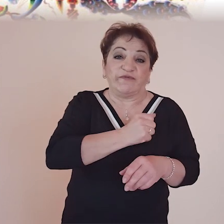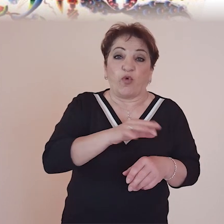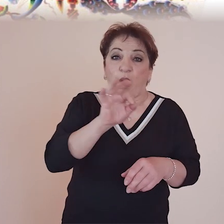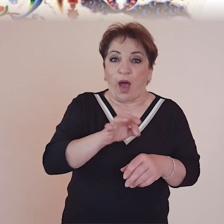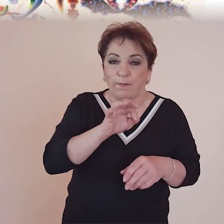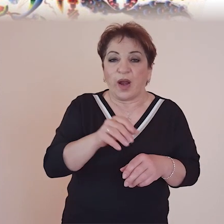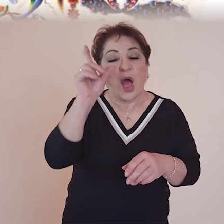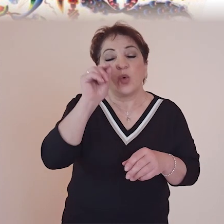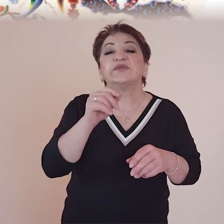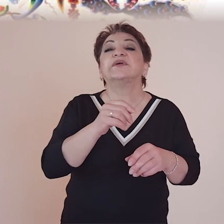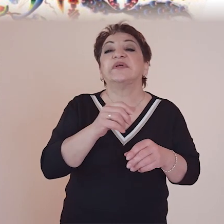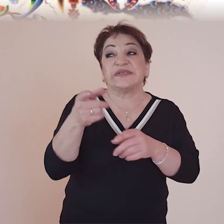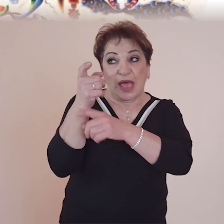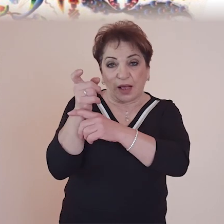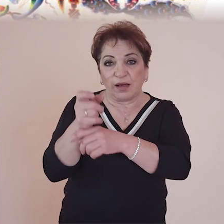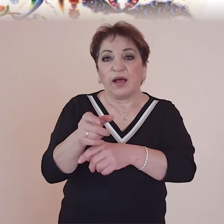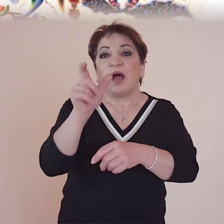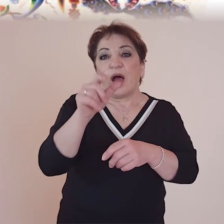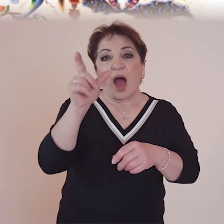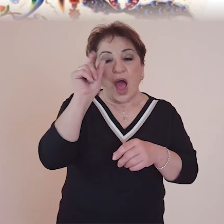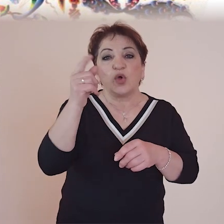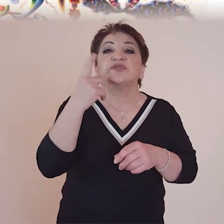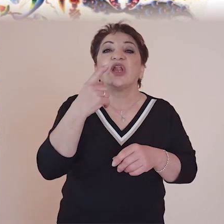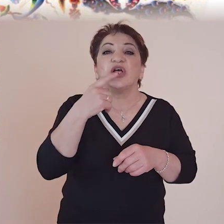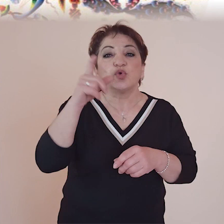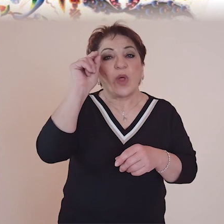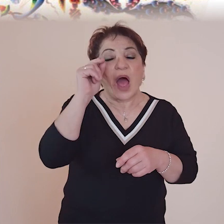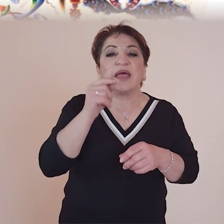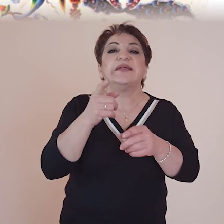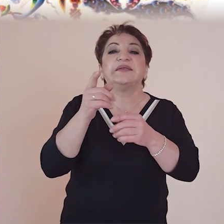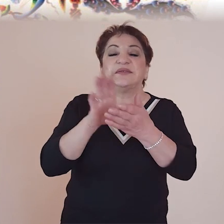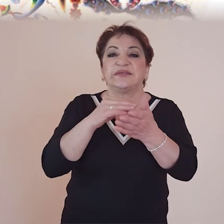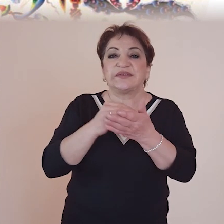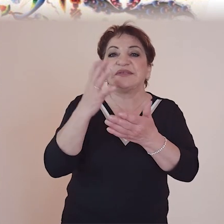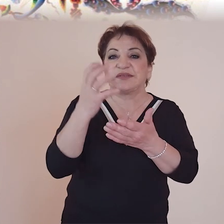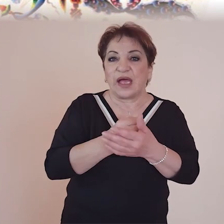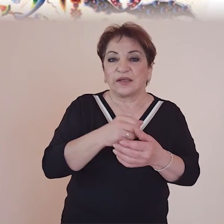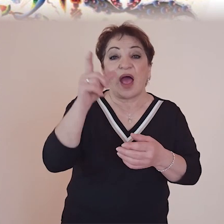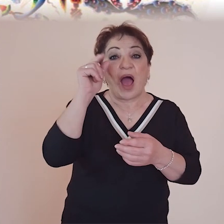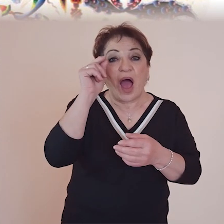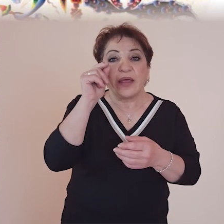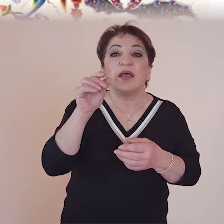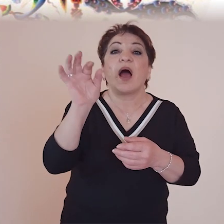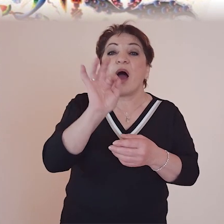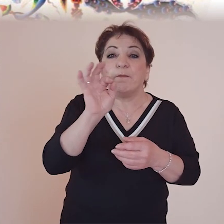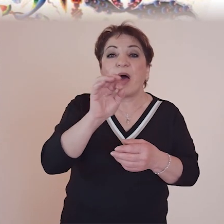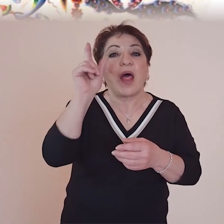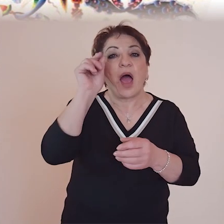տարերը ապրում են աստսո սրտում։ Հայոց լեզուն հայի զենքն է, նա է հային հայի պահում։